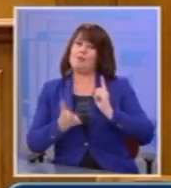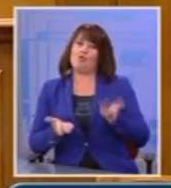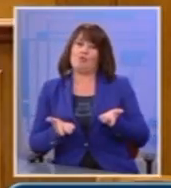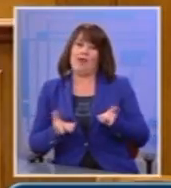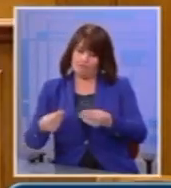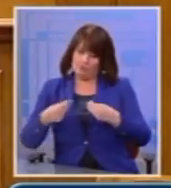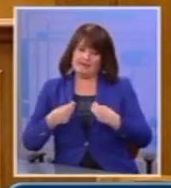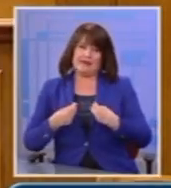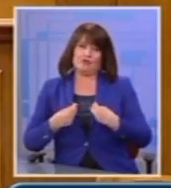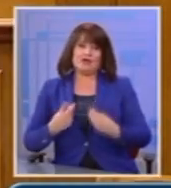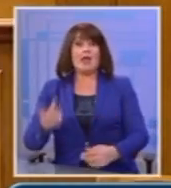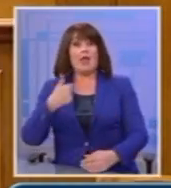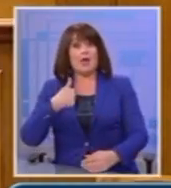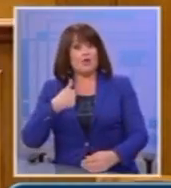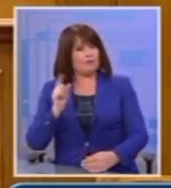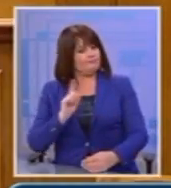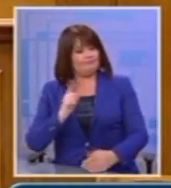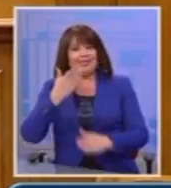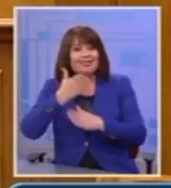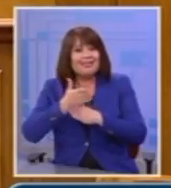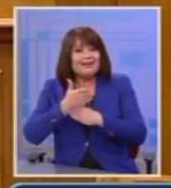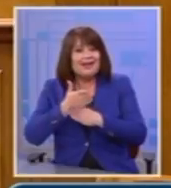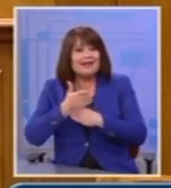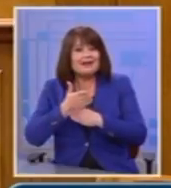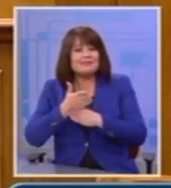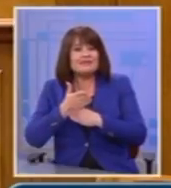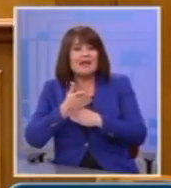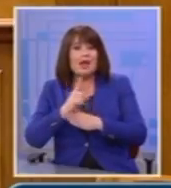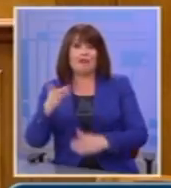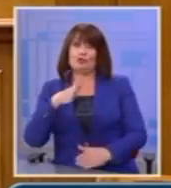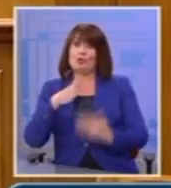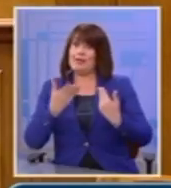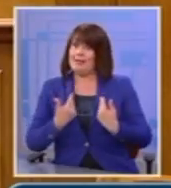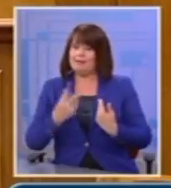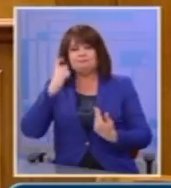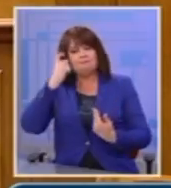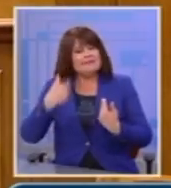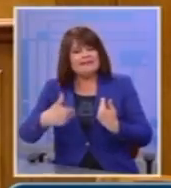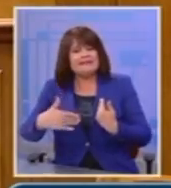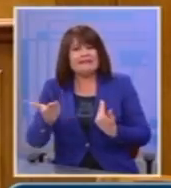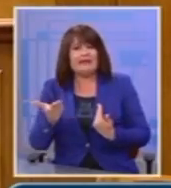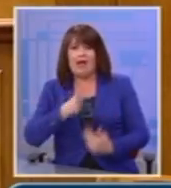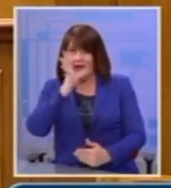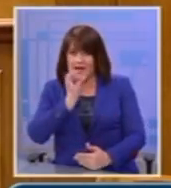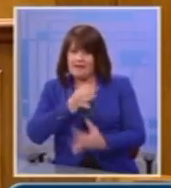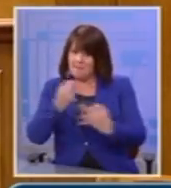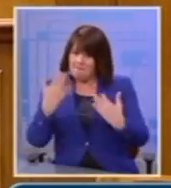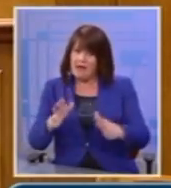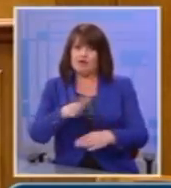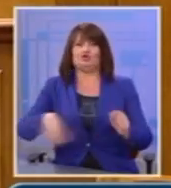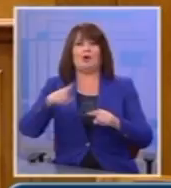Και εγώ δεν έκρυψα στιγμή ούτε τις προθέσεις μου, ούτε την αλήθεια του ελληνικού λαού.